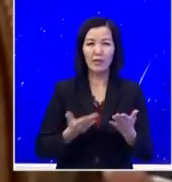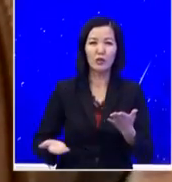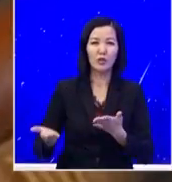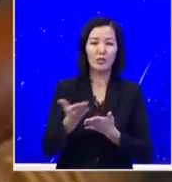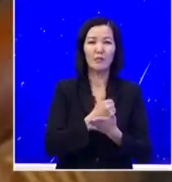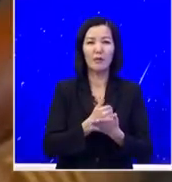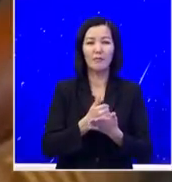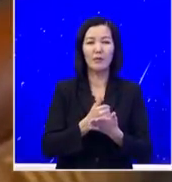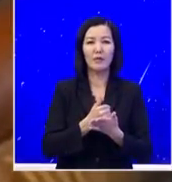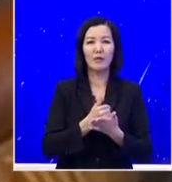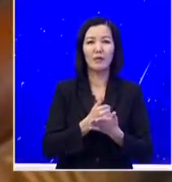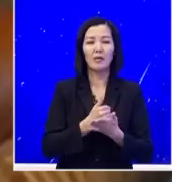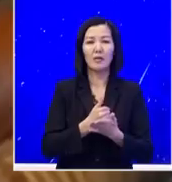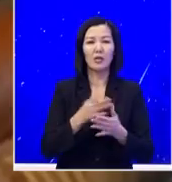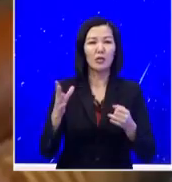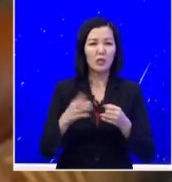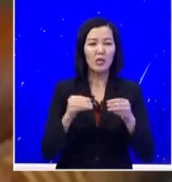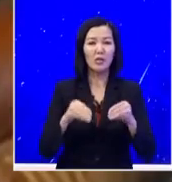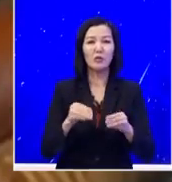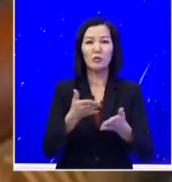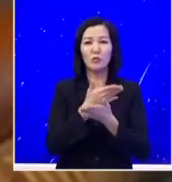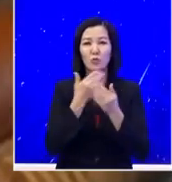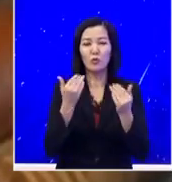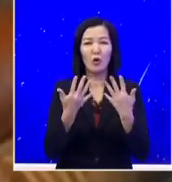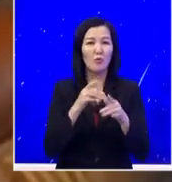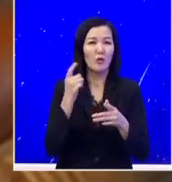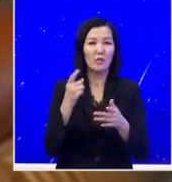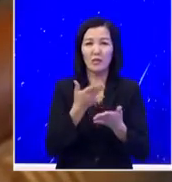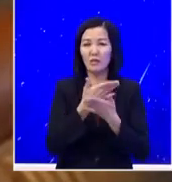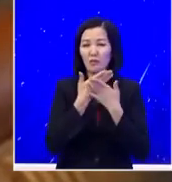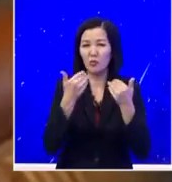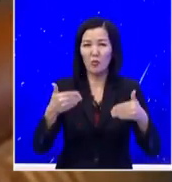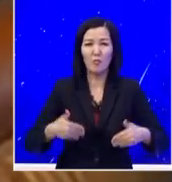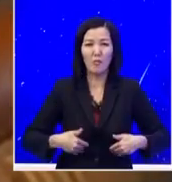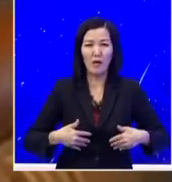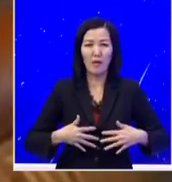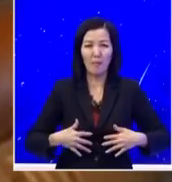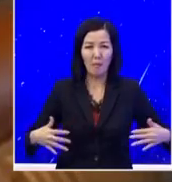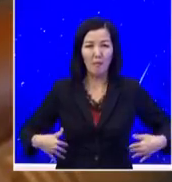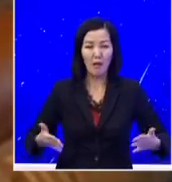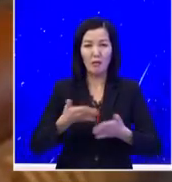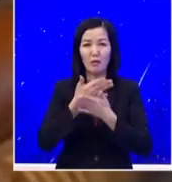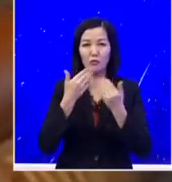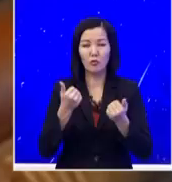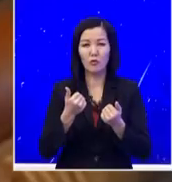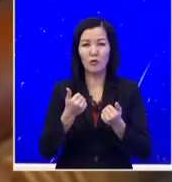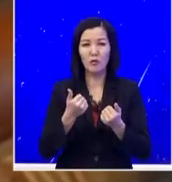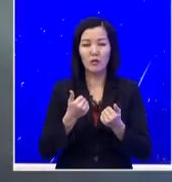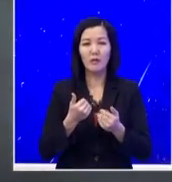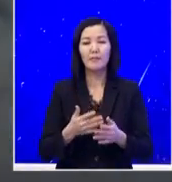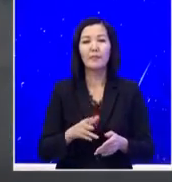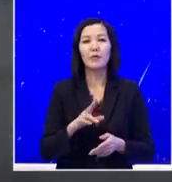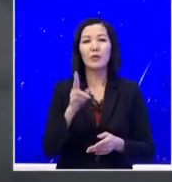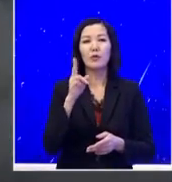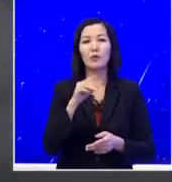барады? Не айдаған егін жоқ, не саған пәселкі жоқ. Сонда біздің көшпелісіме деген бір ауыл 500 үй бір күнде көшіп кетті. Нүсіпбек